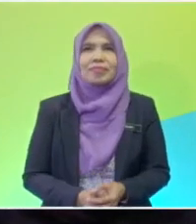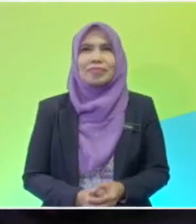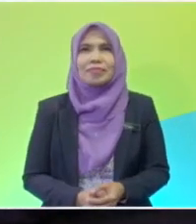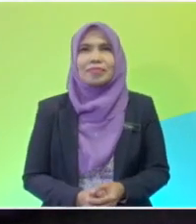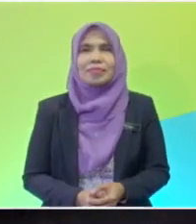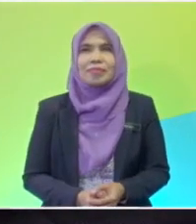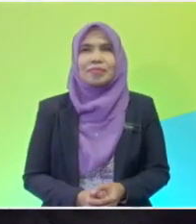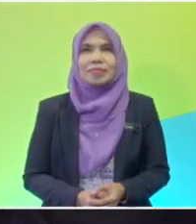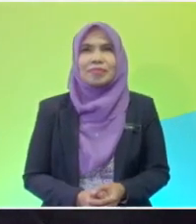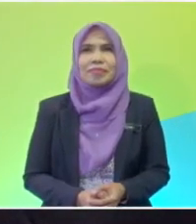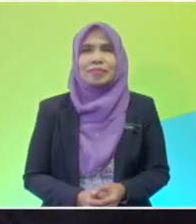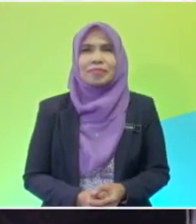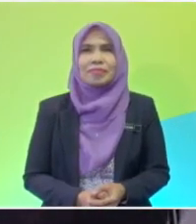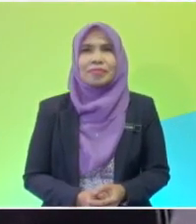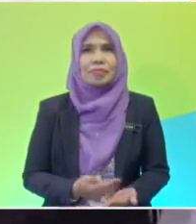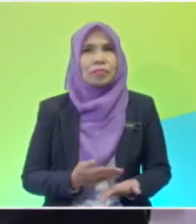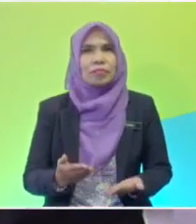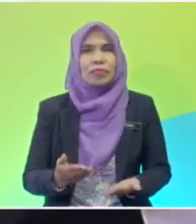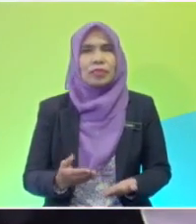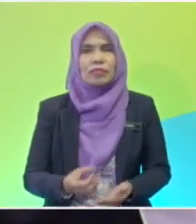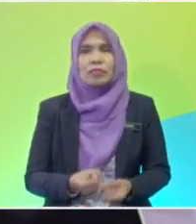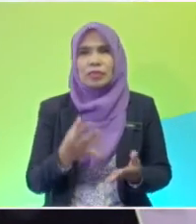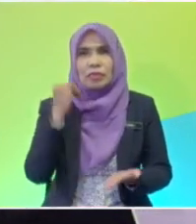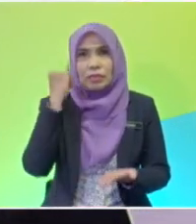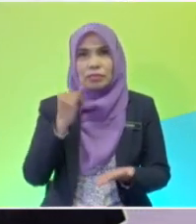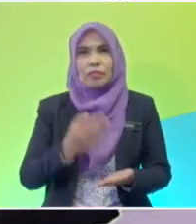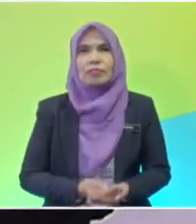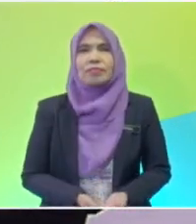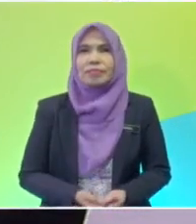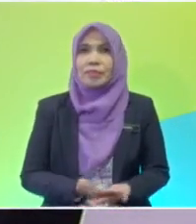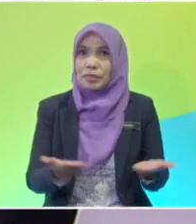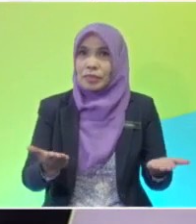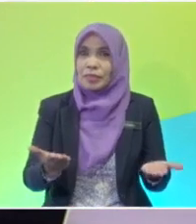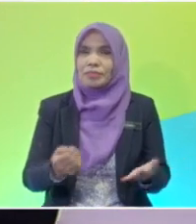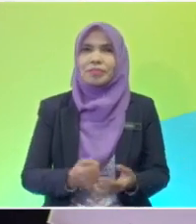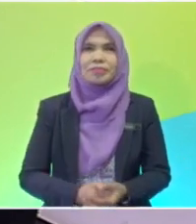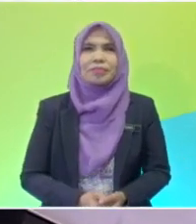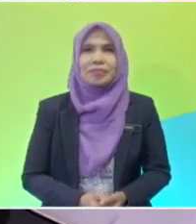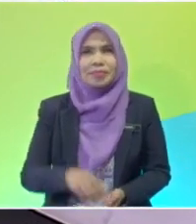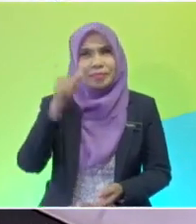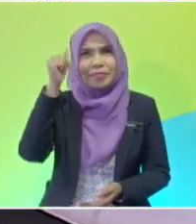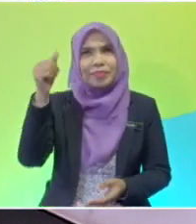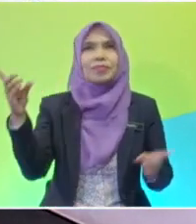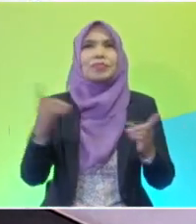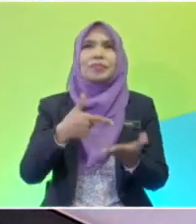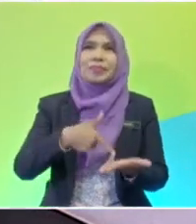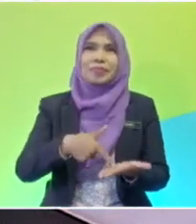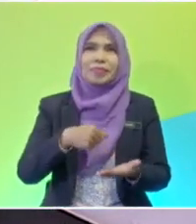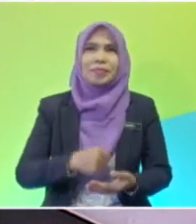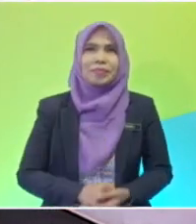informasi-informasi yang berguna untuk ibu bapak dan juga sampai di sini saja jumpa dan jumpa lagi Assalamualaikum warahmatullahi wabarakatuh